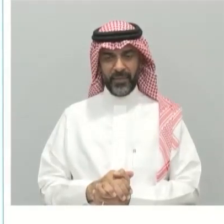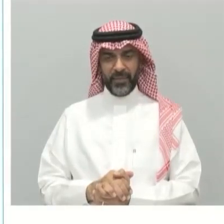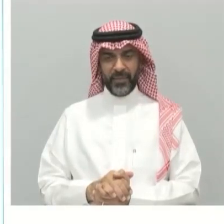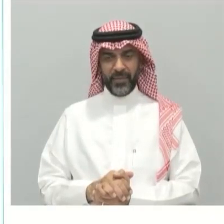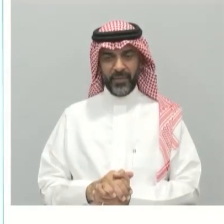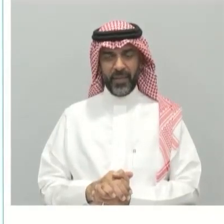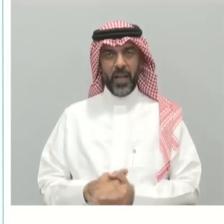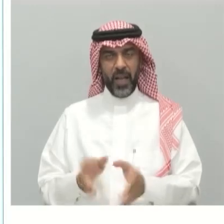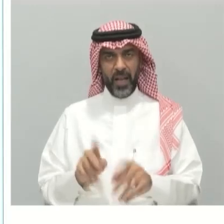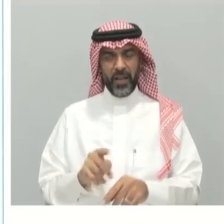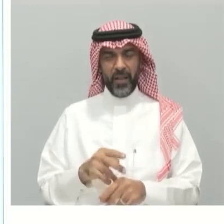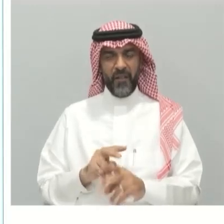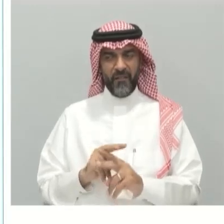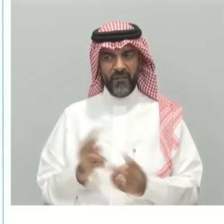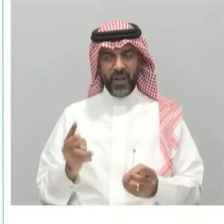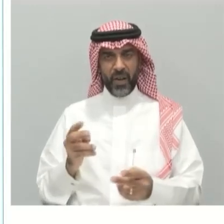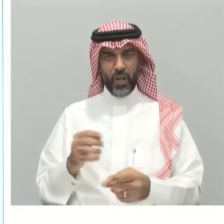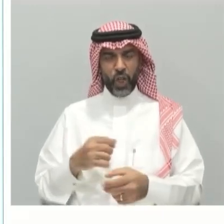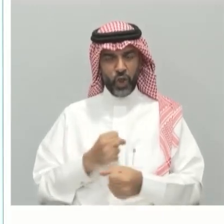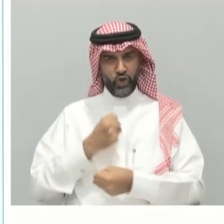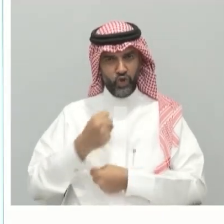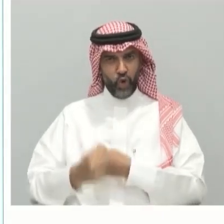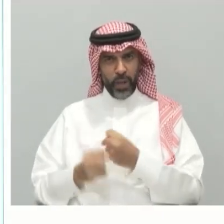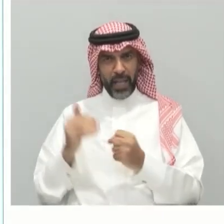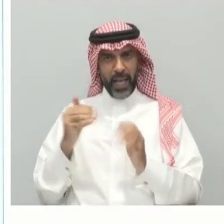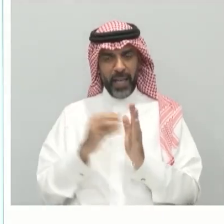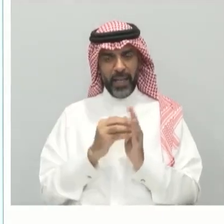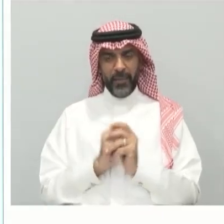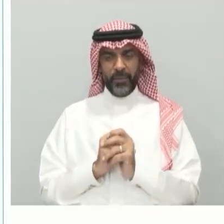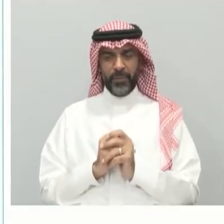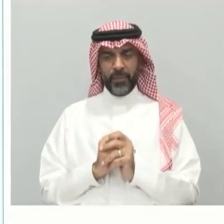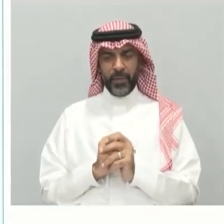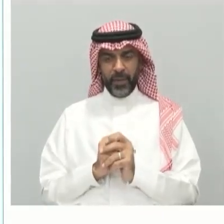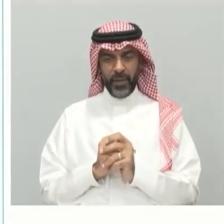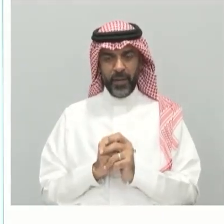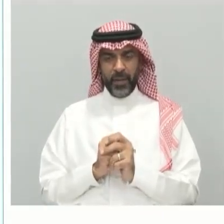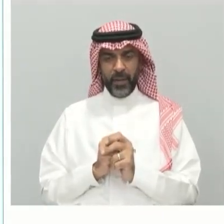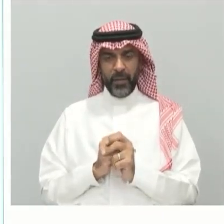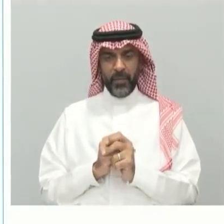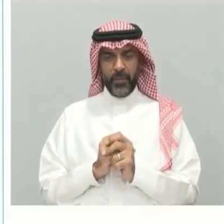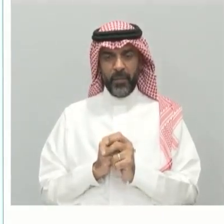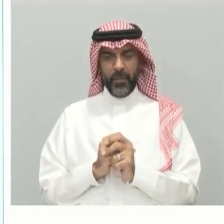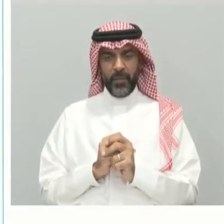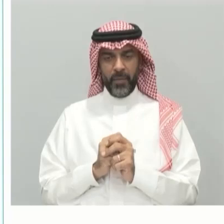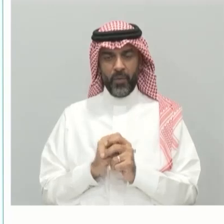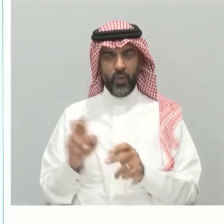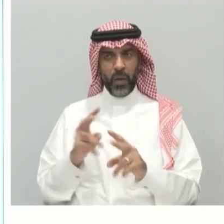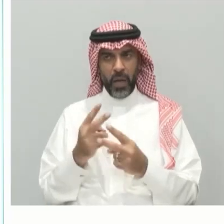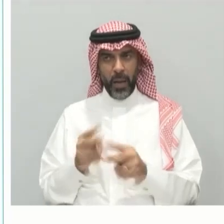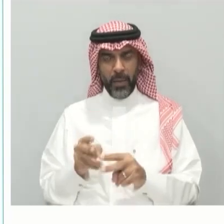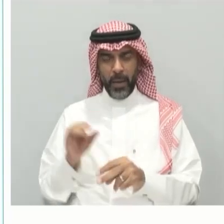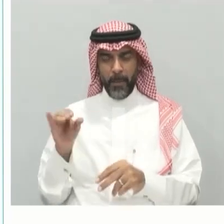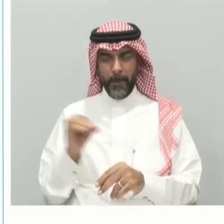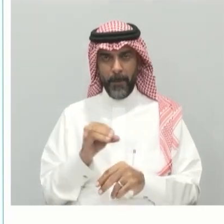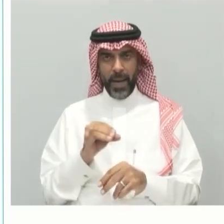كذلك فرق الجهد الخليه يتحد فرق جهد الخليه بمقارنه مدى الفرق في قابليه مادتي